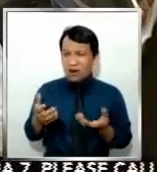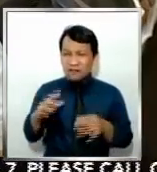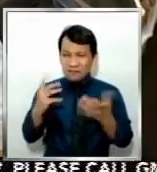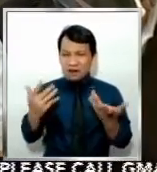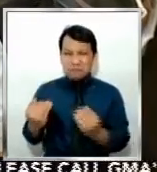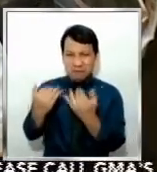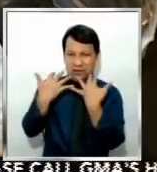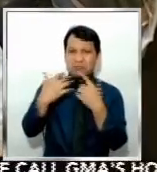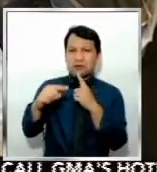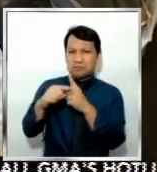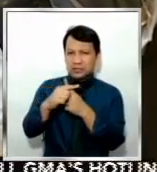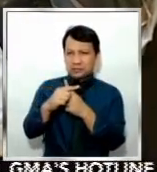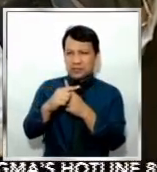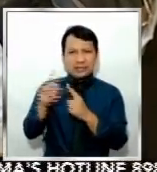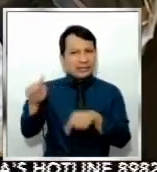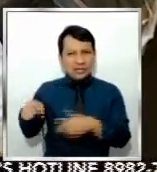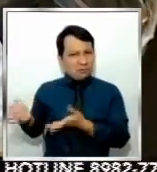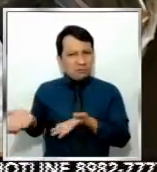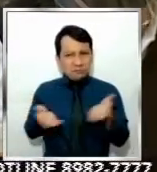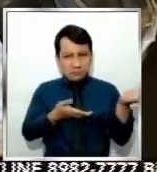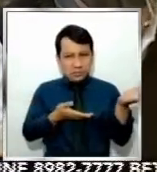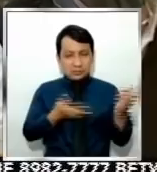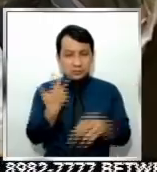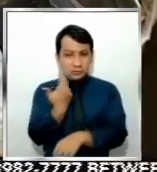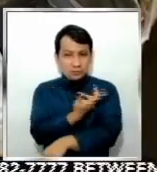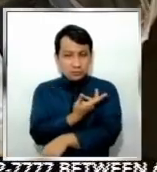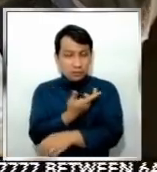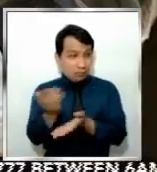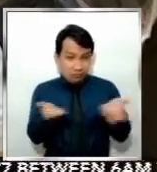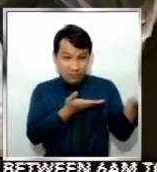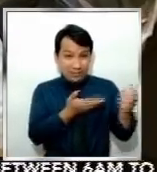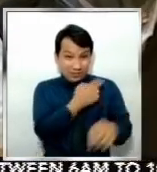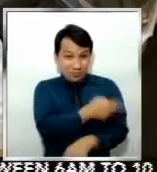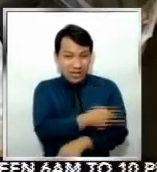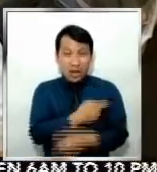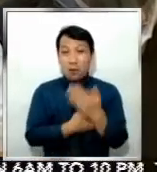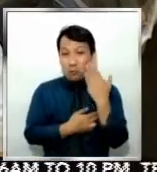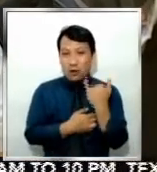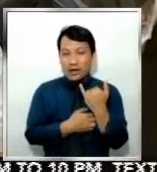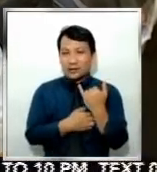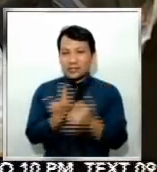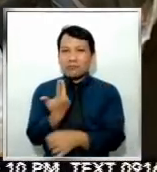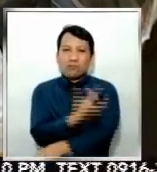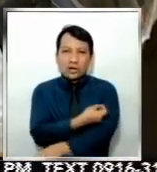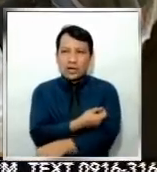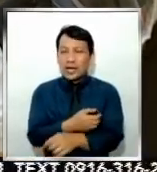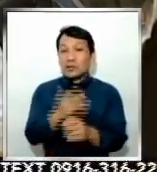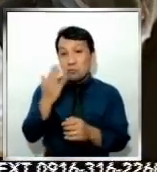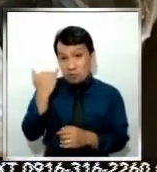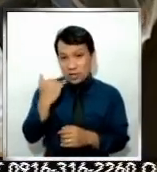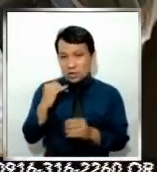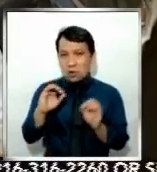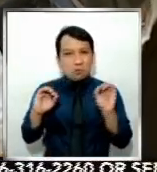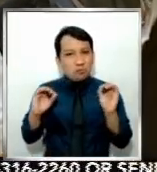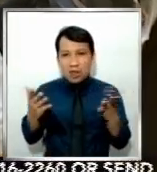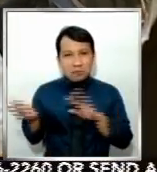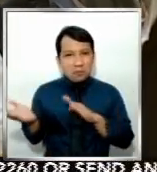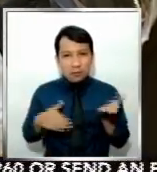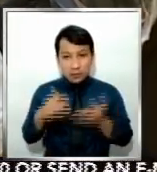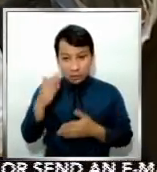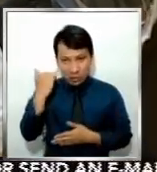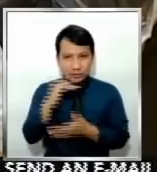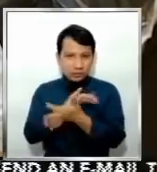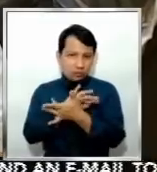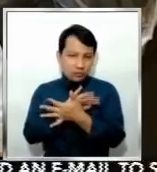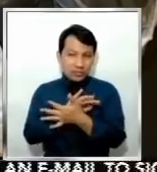kayo mauospital. At halimbawa, walang mamamatay dahil sa COVID. Pero